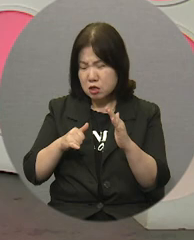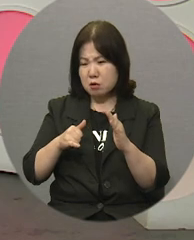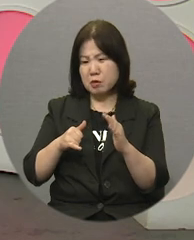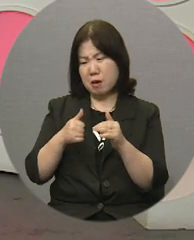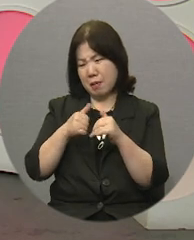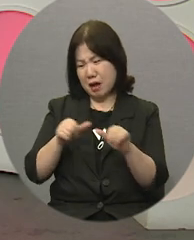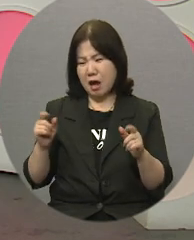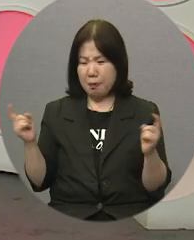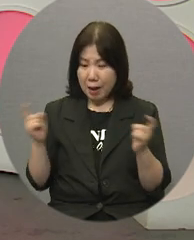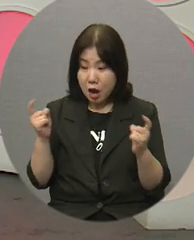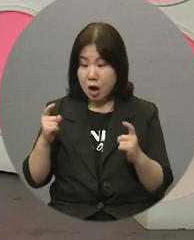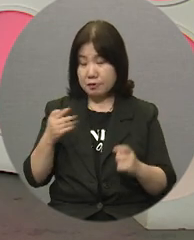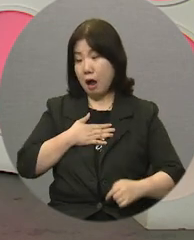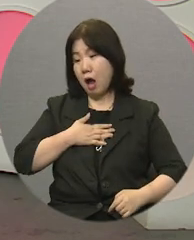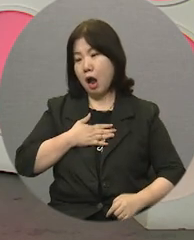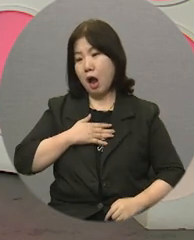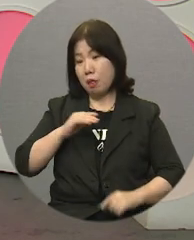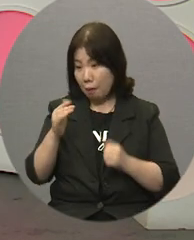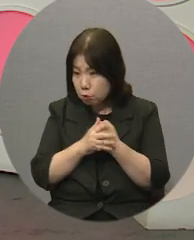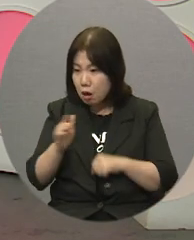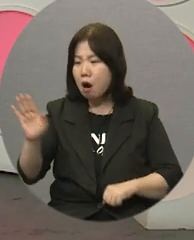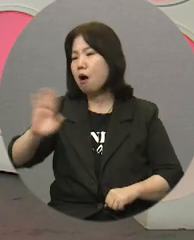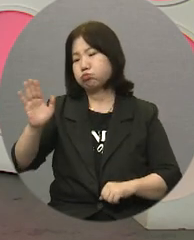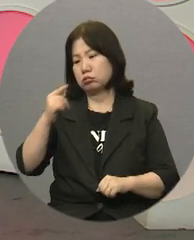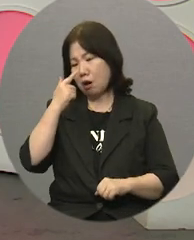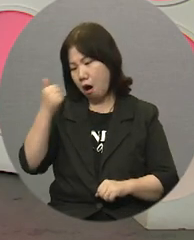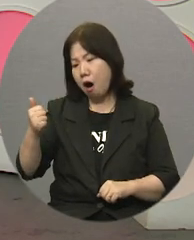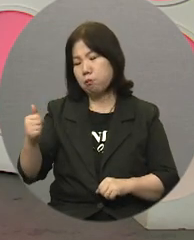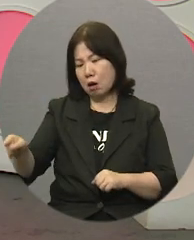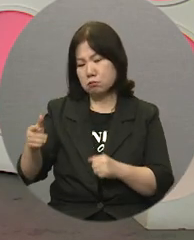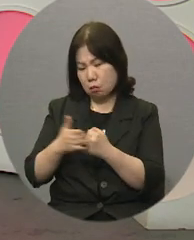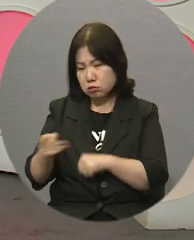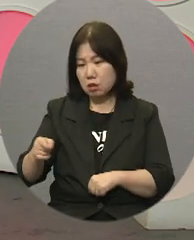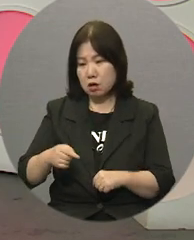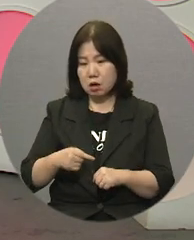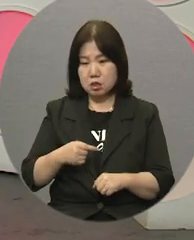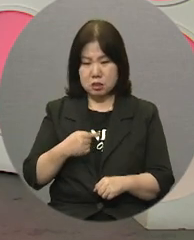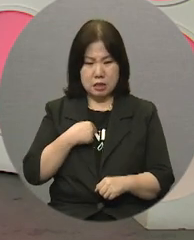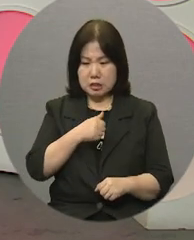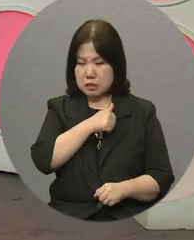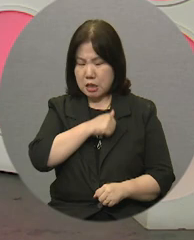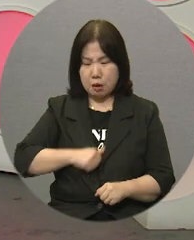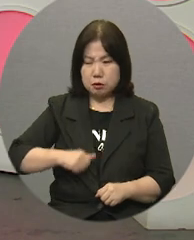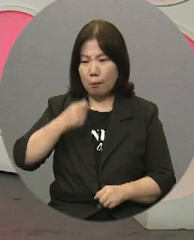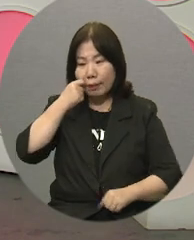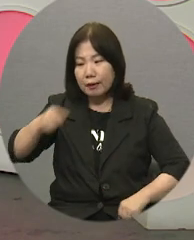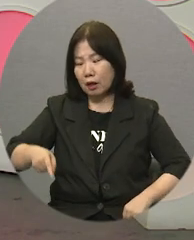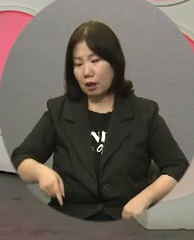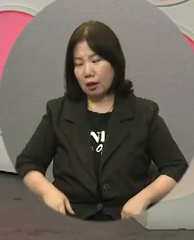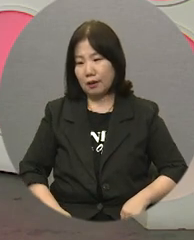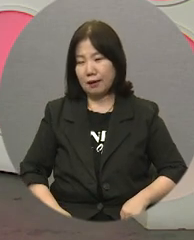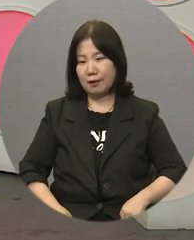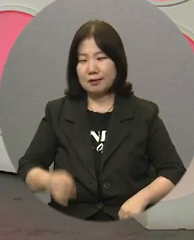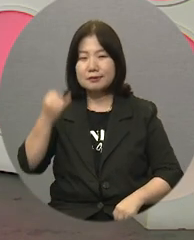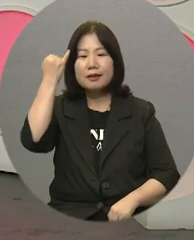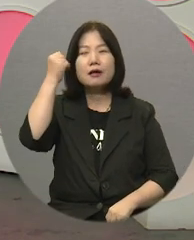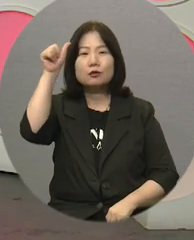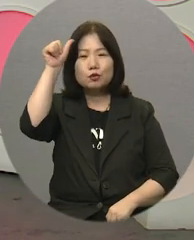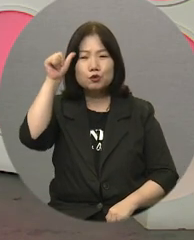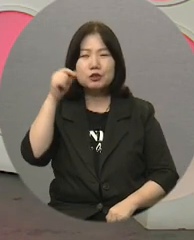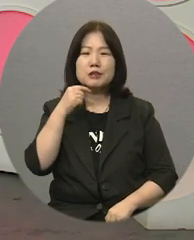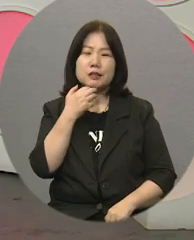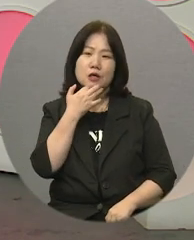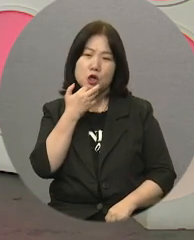아빠잖아. 엄마는 나 때문에 참지만 나는 엄마 때문이라도 못 참겠어. 18살